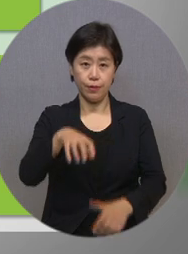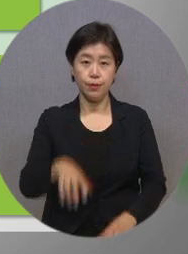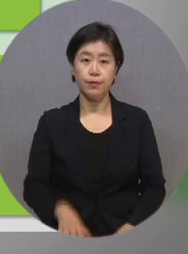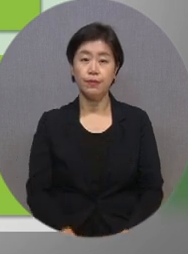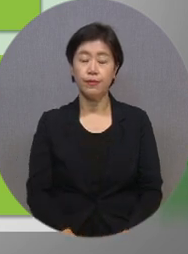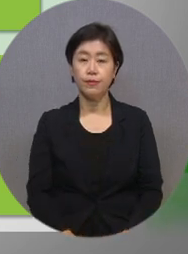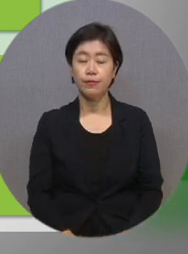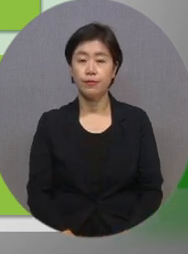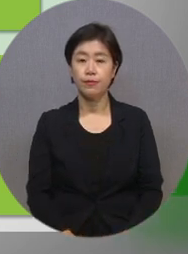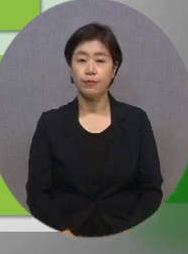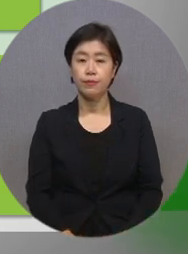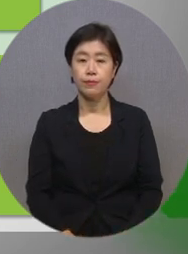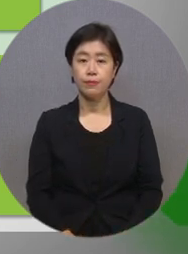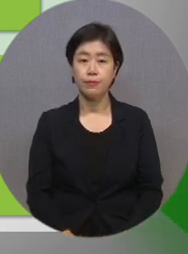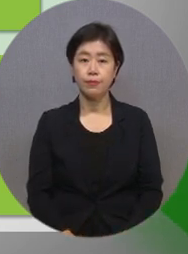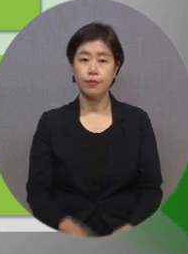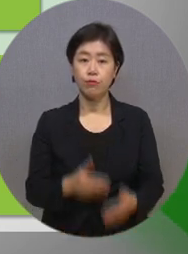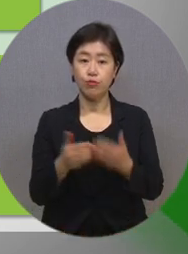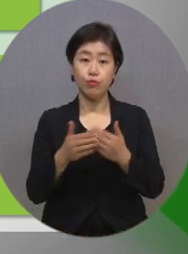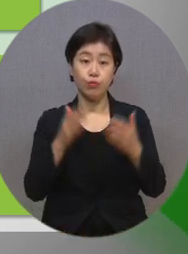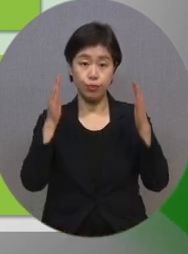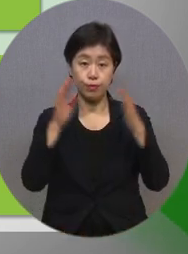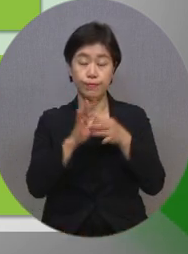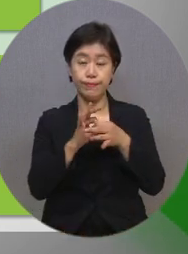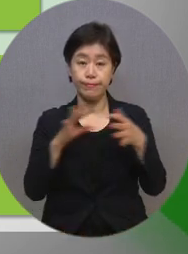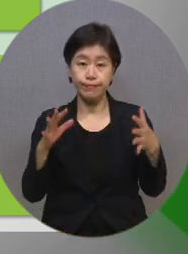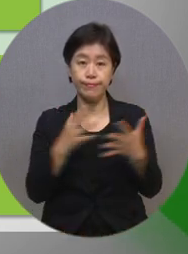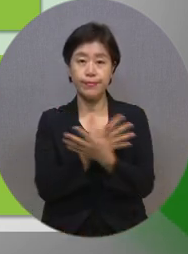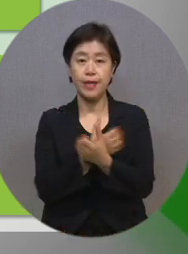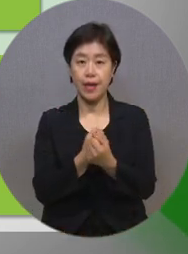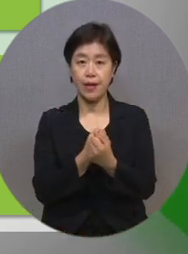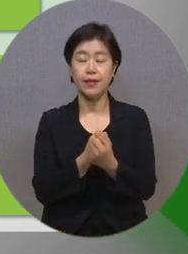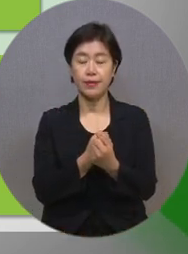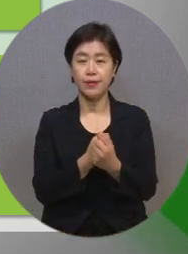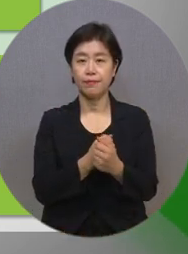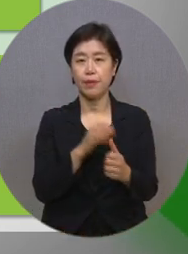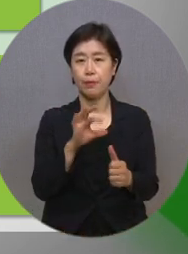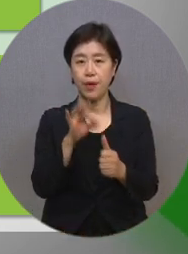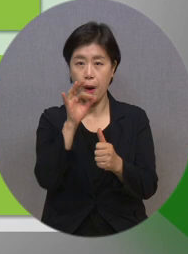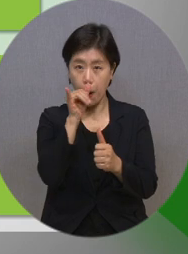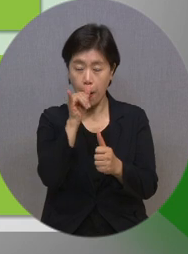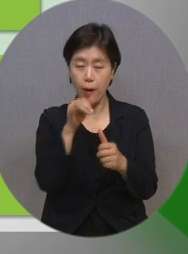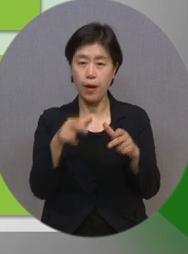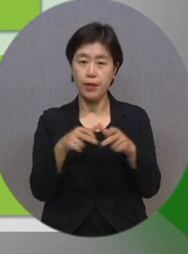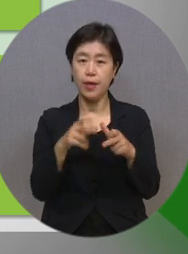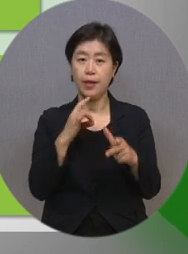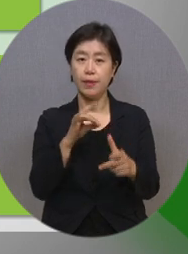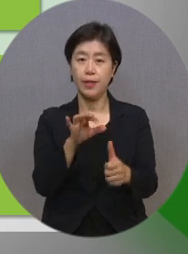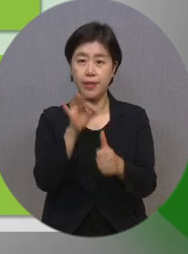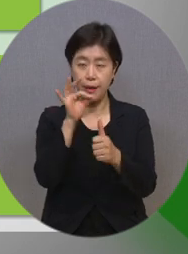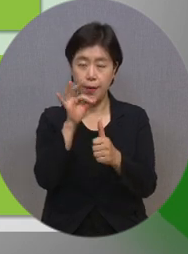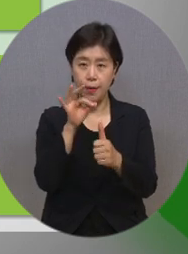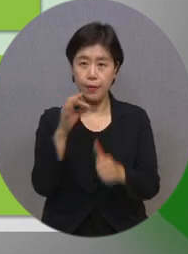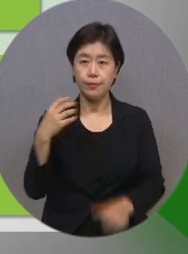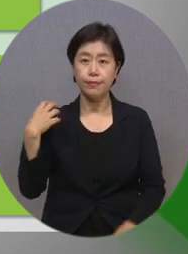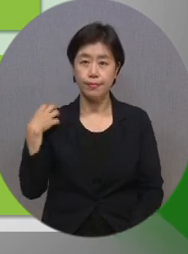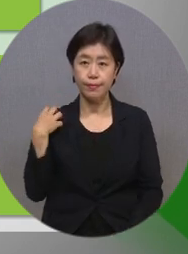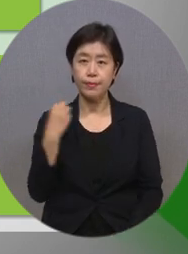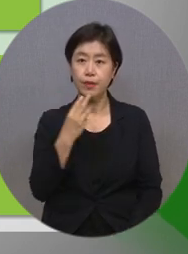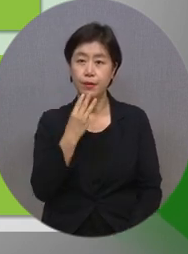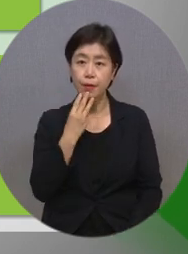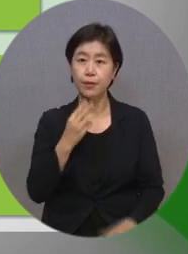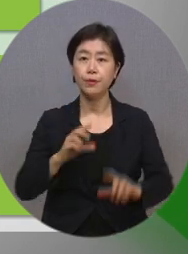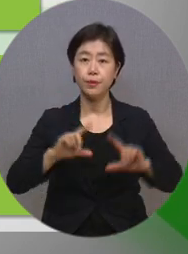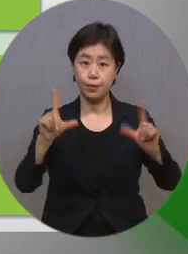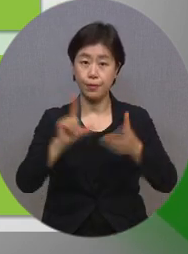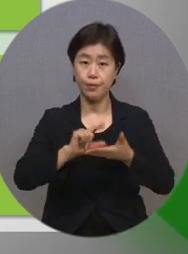강남구입니다. 경력과 학력은 무관하며 계약직을 모집합니다. 장애인만 채용하며